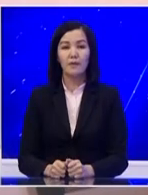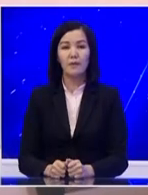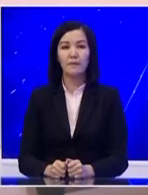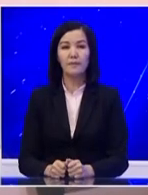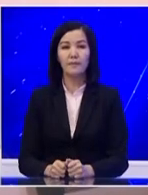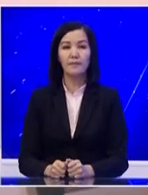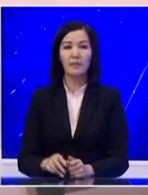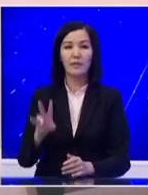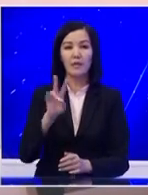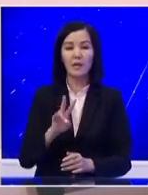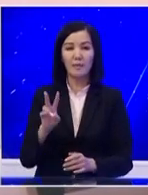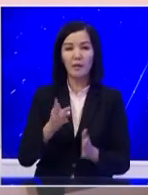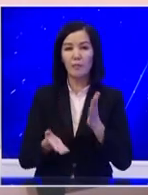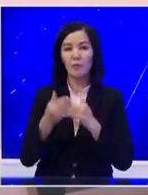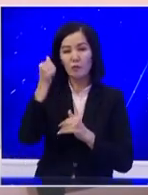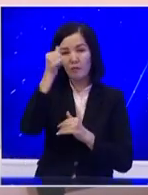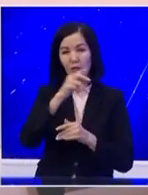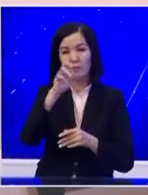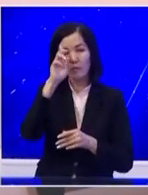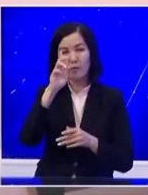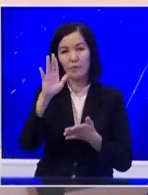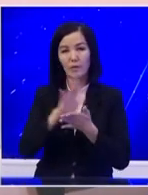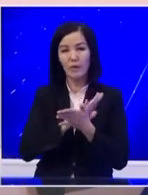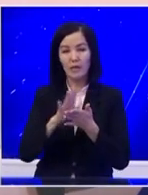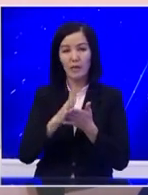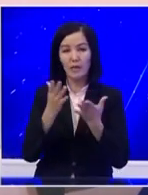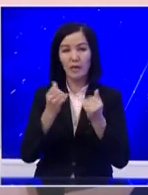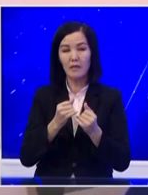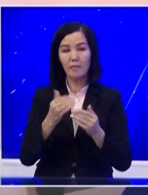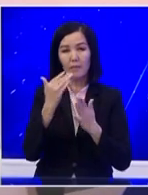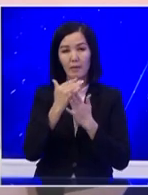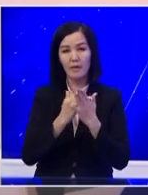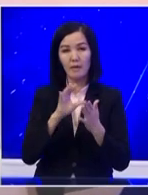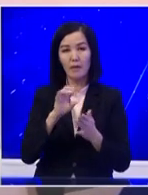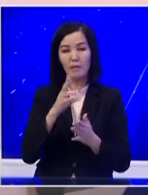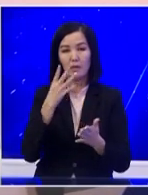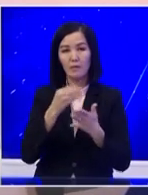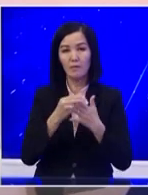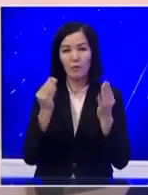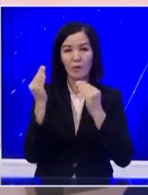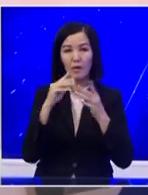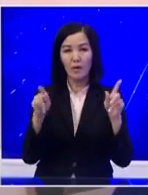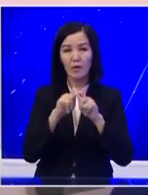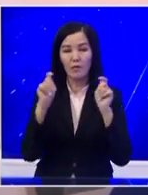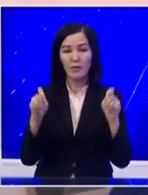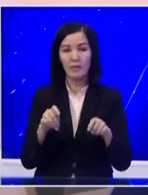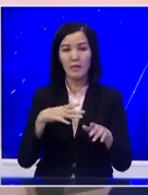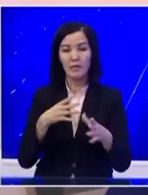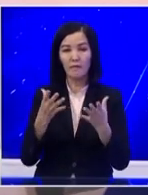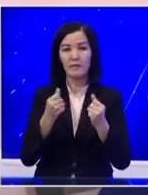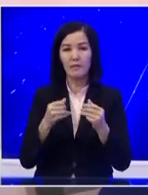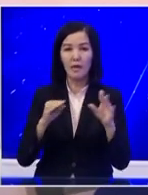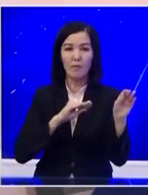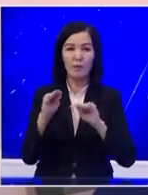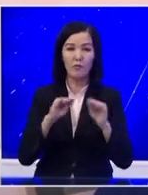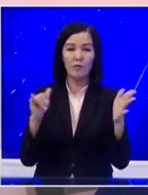В ноябре прошлого года я получила государственный грант по программе «Енбек» и смогла открыть собственное дело. На эти деньги я приобрела все